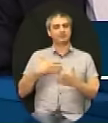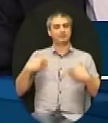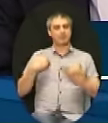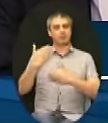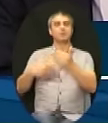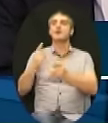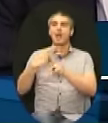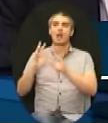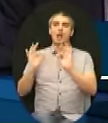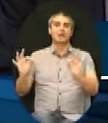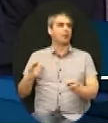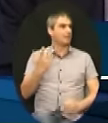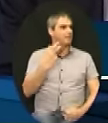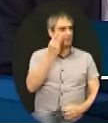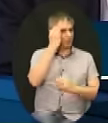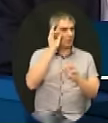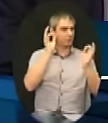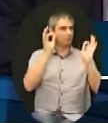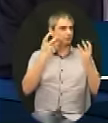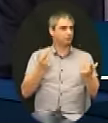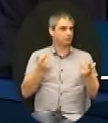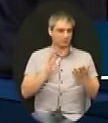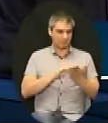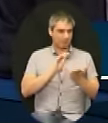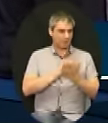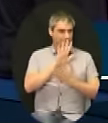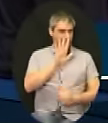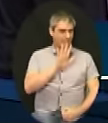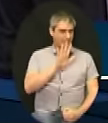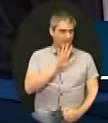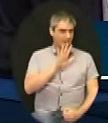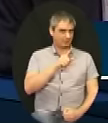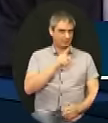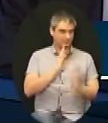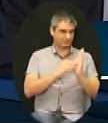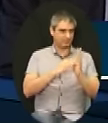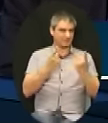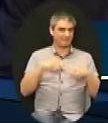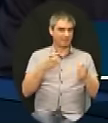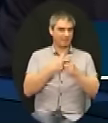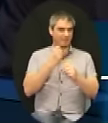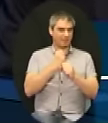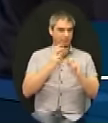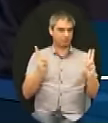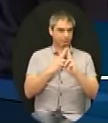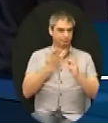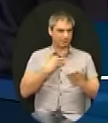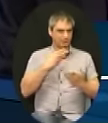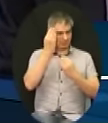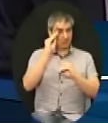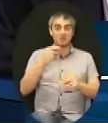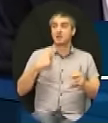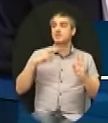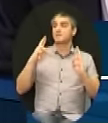וזה רק ההתחלה. אז מתי אתה מודיע באופן רשמי? ב-15 במאי? אנחנו צריכים לראות. את מועד ועידת מפלגת העבודה תתכנס, תקבל גם הודעה? אני